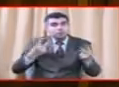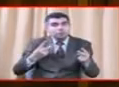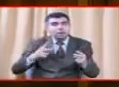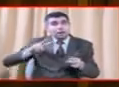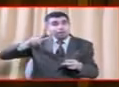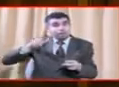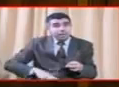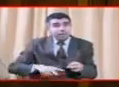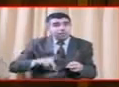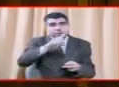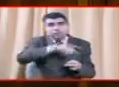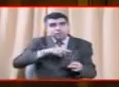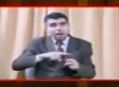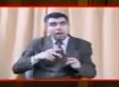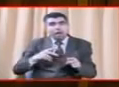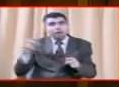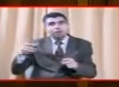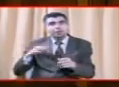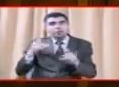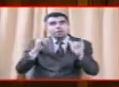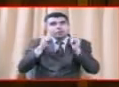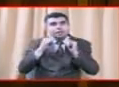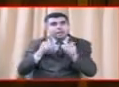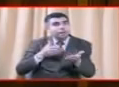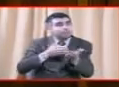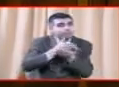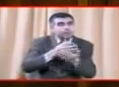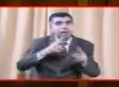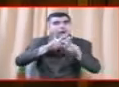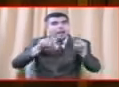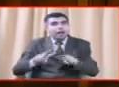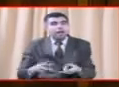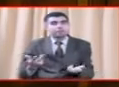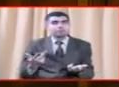ماشي بالصح، واش يفتح تحقيق؟ أعطي إمكانية التحقيق باش يكون